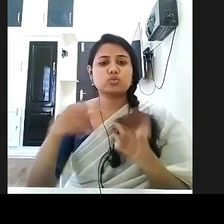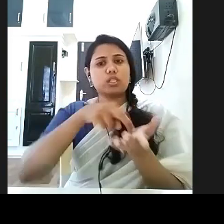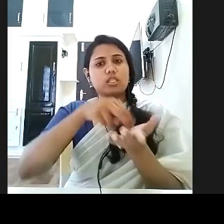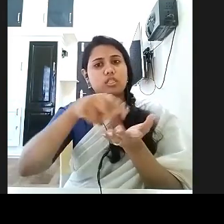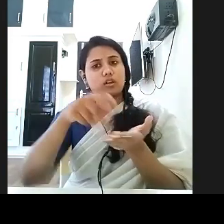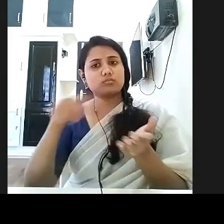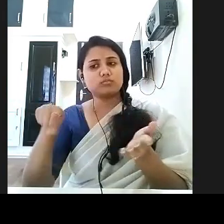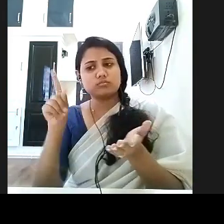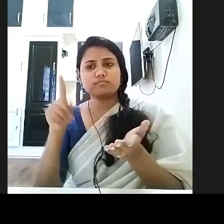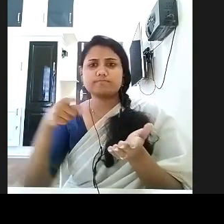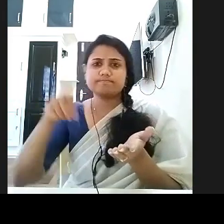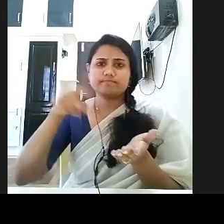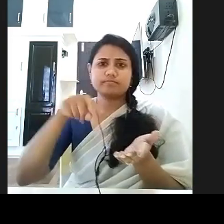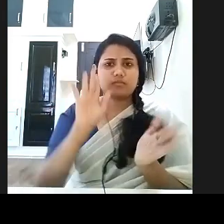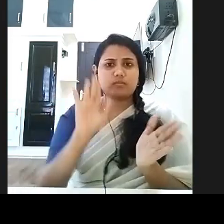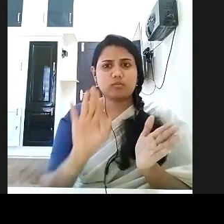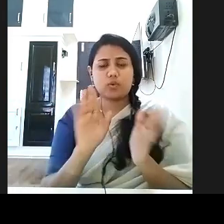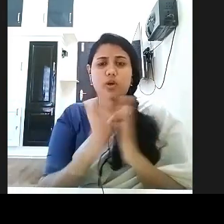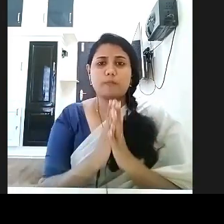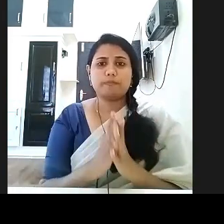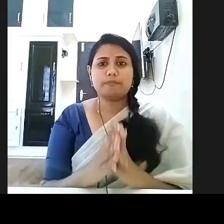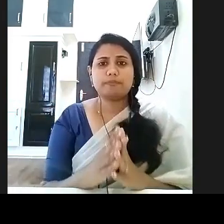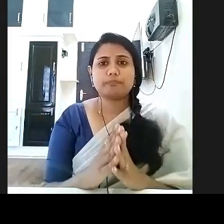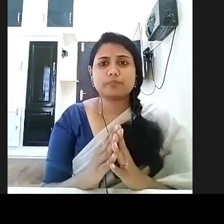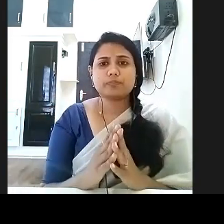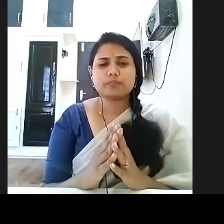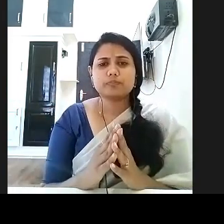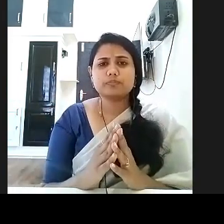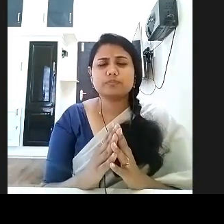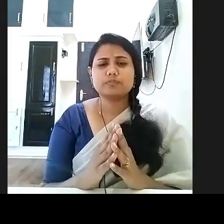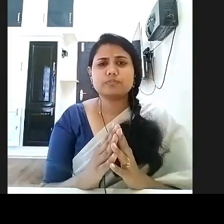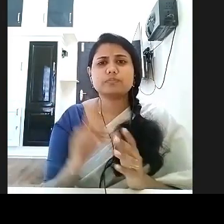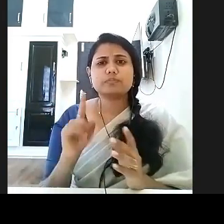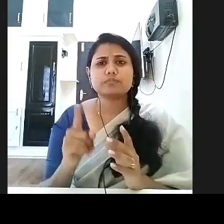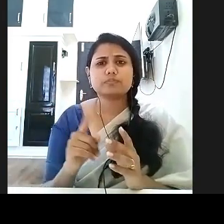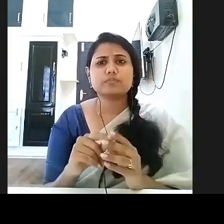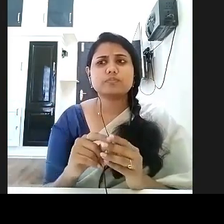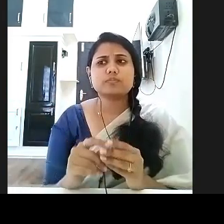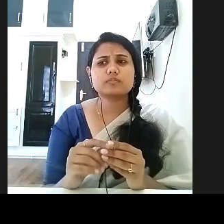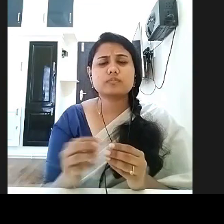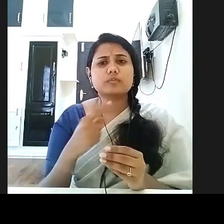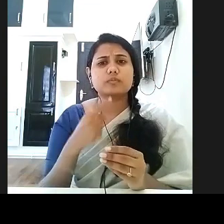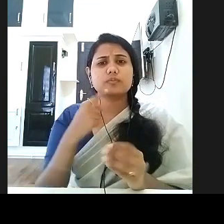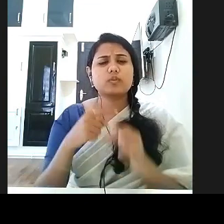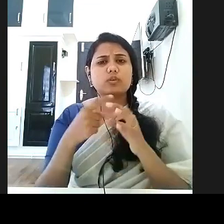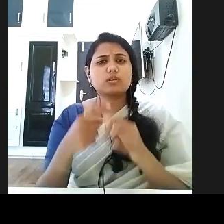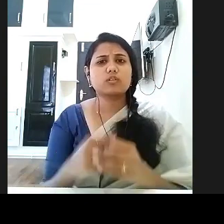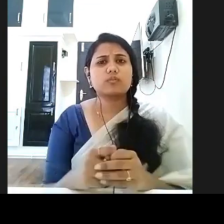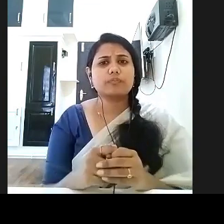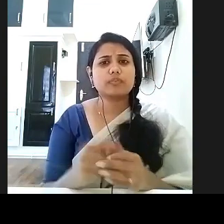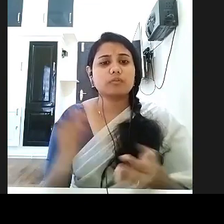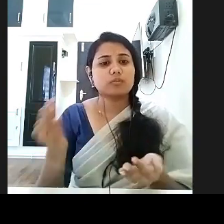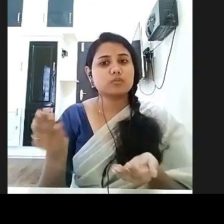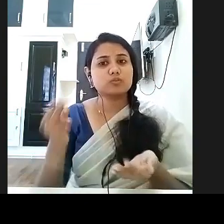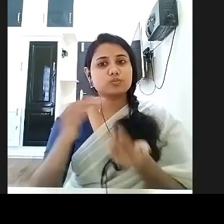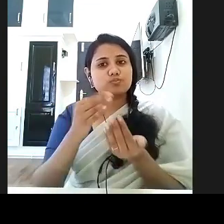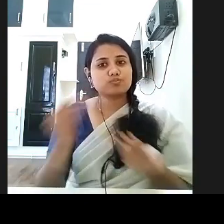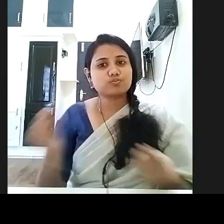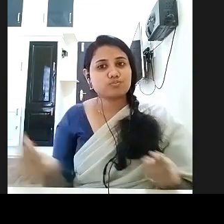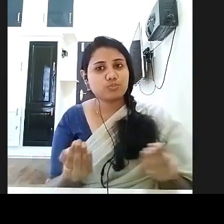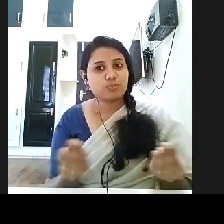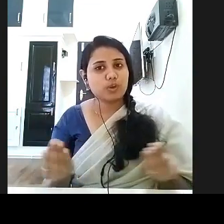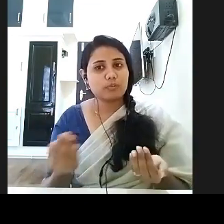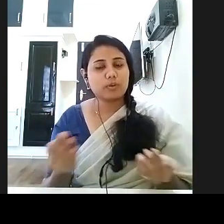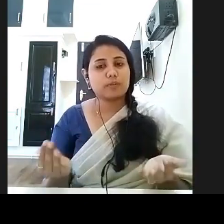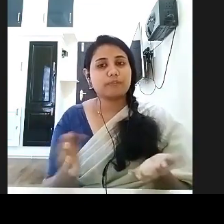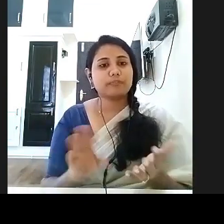അങ്ങനെ എല്ലാ കാര്യങ്ങളും ചെയ്തു പോകുന്നുണ്ട്. പിന്നെ ഞാനിപ്പോ ചോദിക്കണ, എനിക്കിപ്പോ ചെറിയൊരു കുട്ടിയുണ്ട്, മോന്